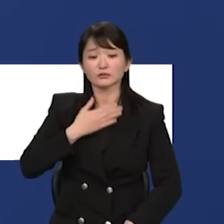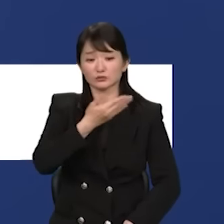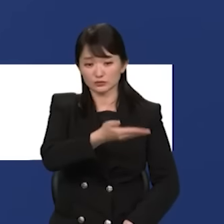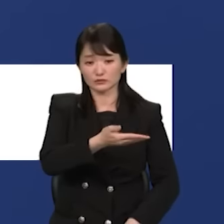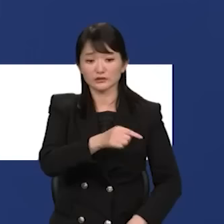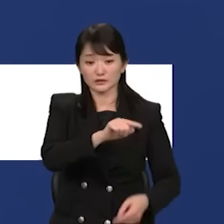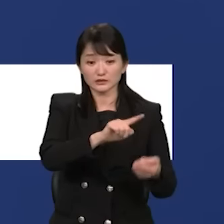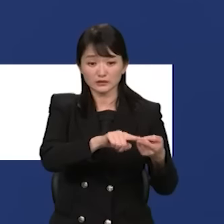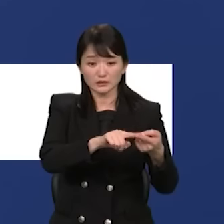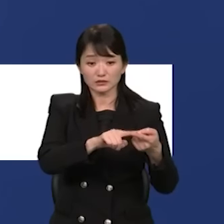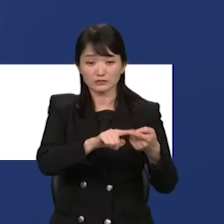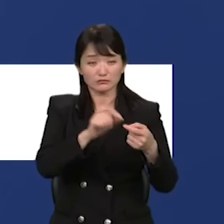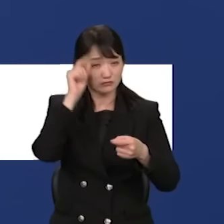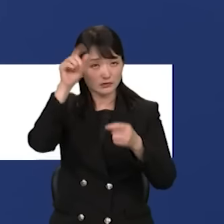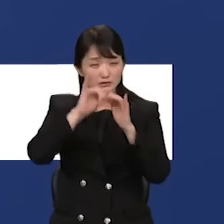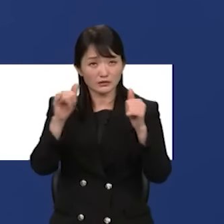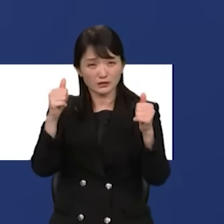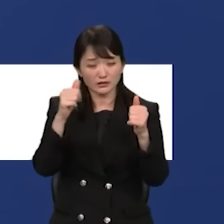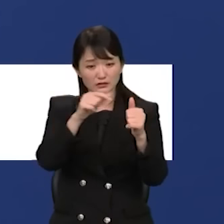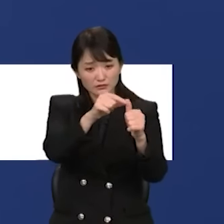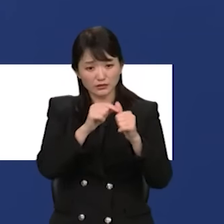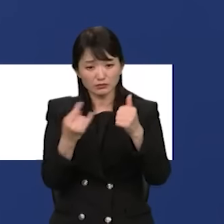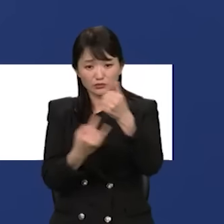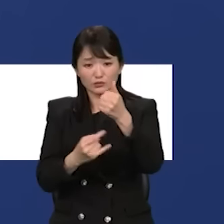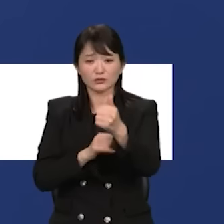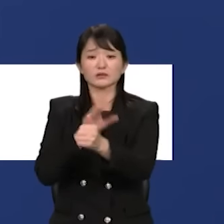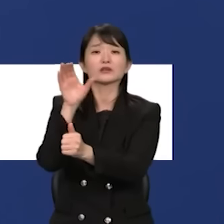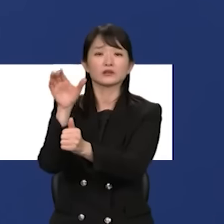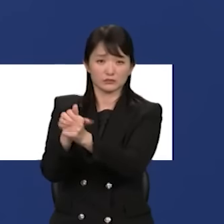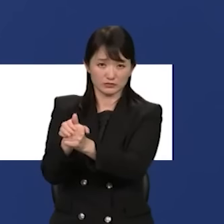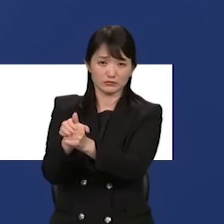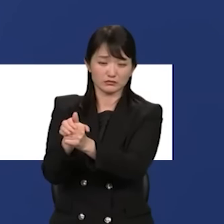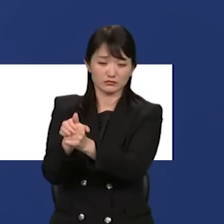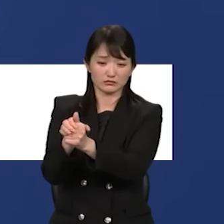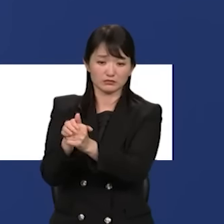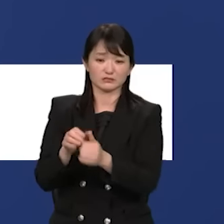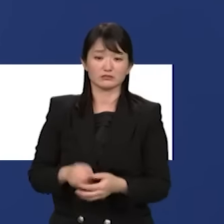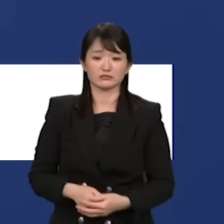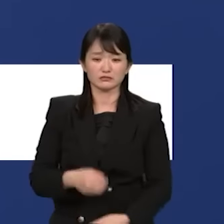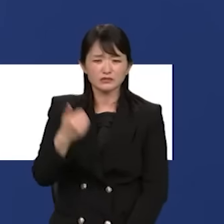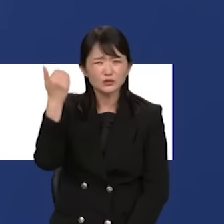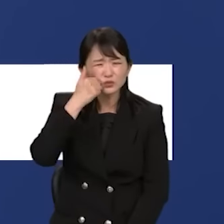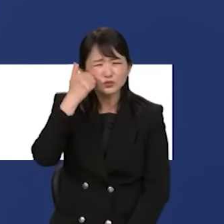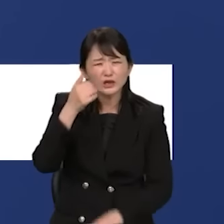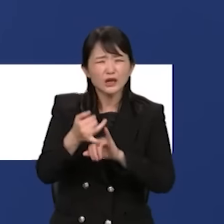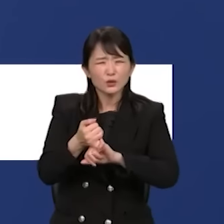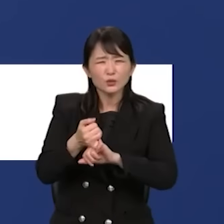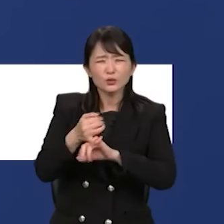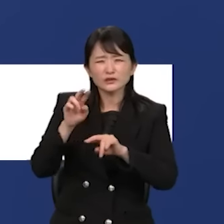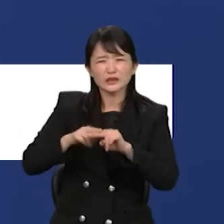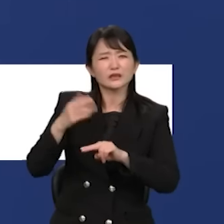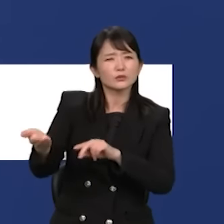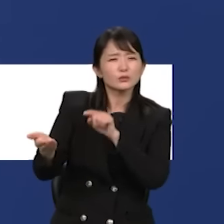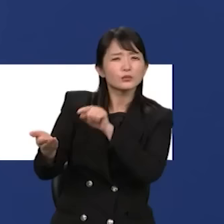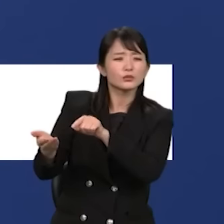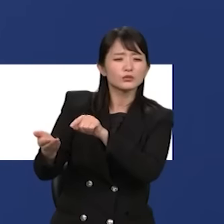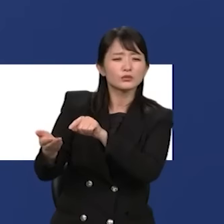저는 그대로 인재영입위원회에다가 그냥 패스시켰습니다. 누구를 꼭 공천 줘라라고